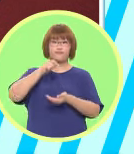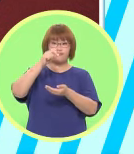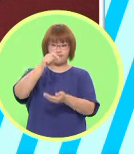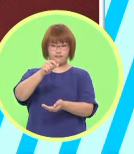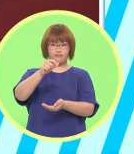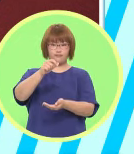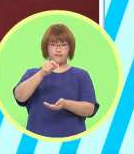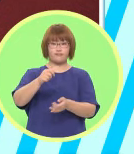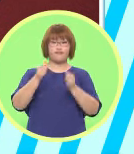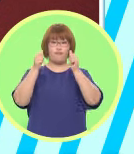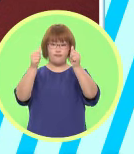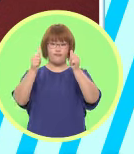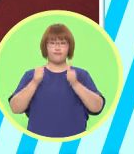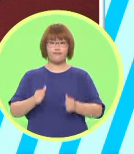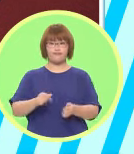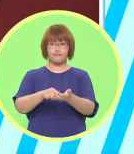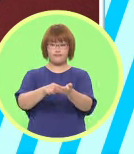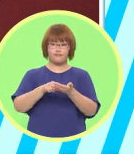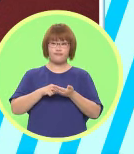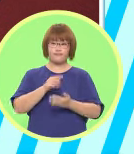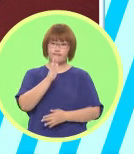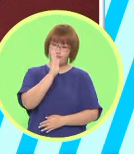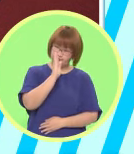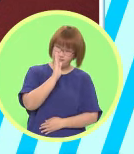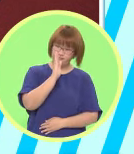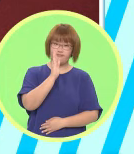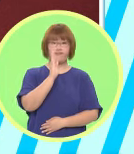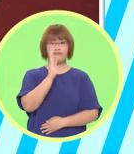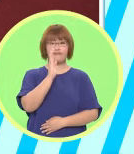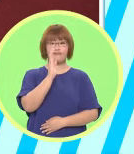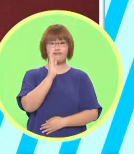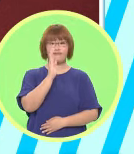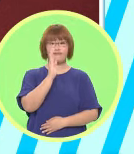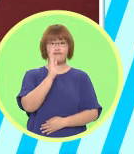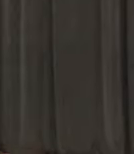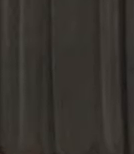3名の方にプレゼントします。番組ホームページからご応募ください。